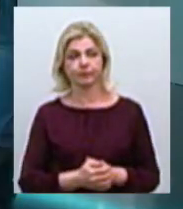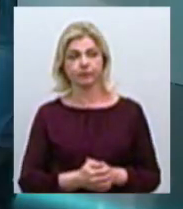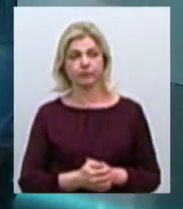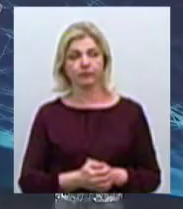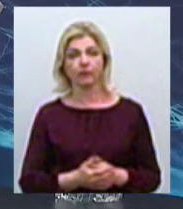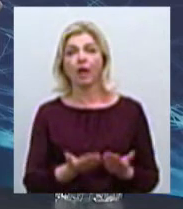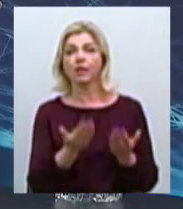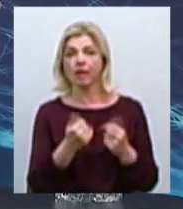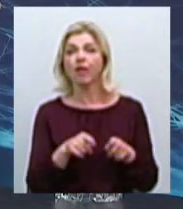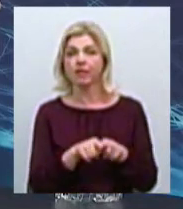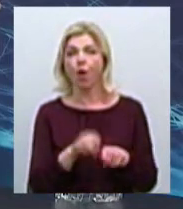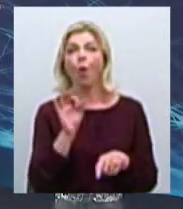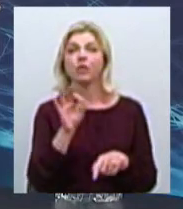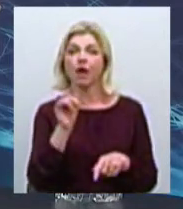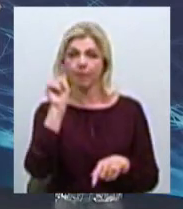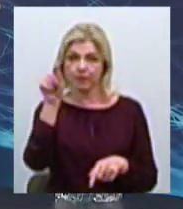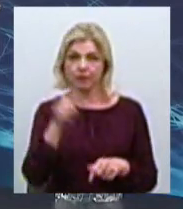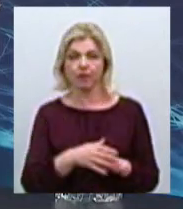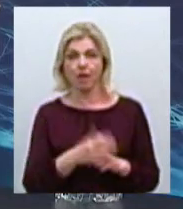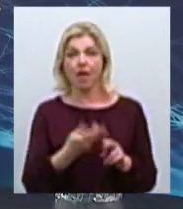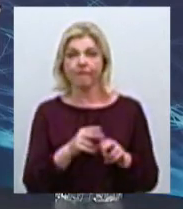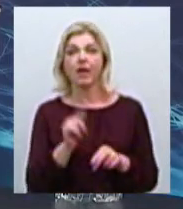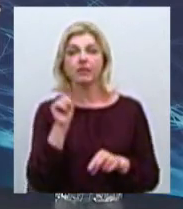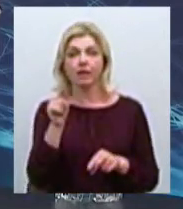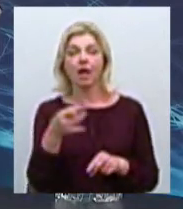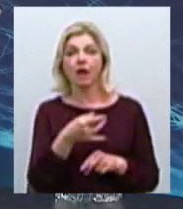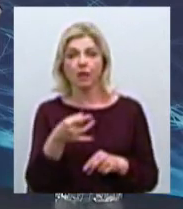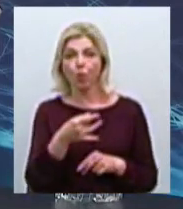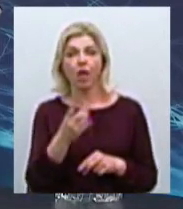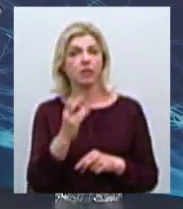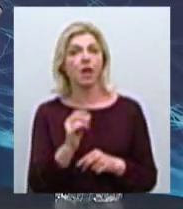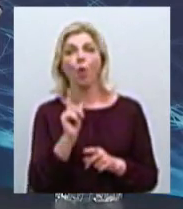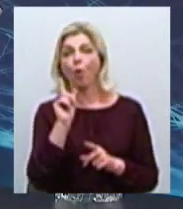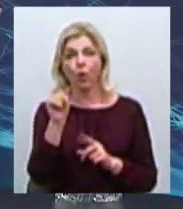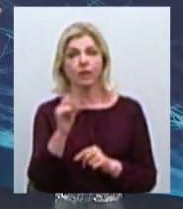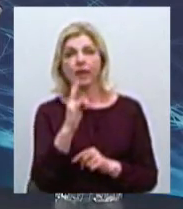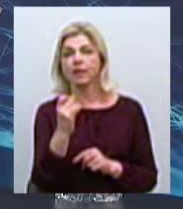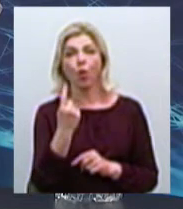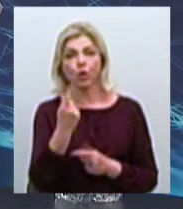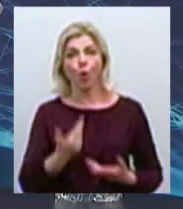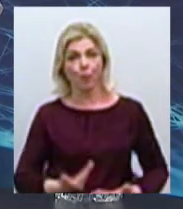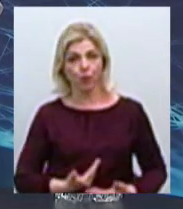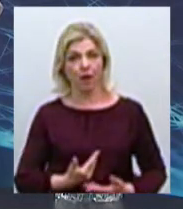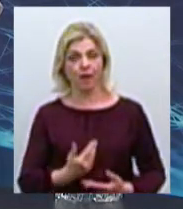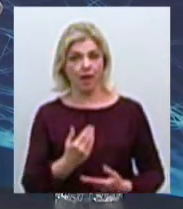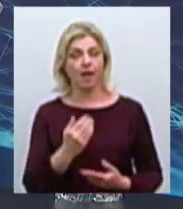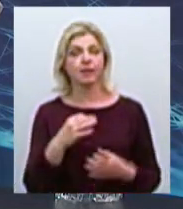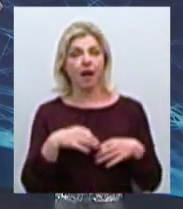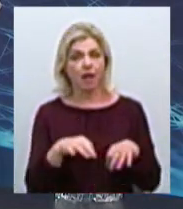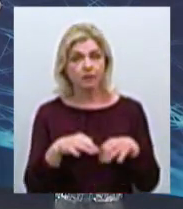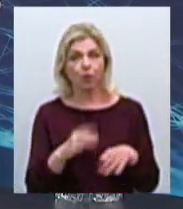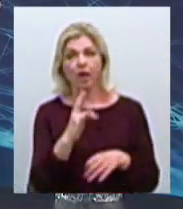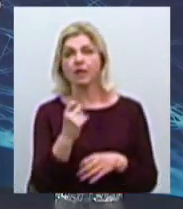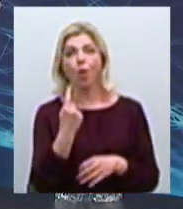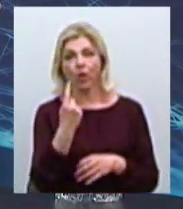давайте так, Октябрьская. В этот район не ходит на данный момент ни один коммунальный транспорт, ни один